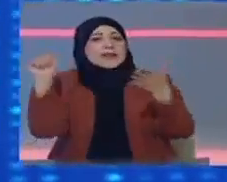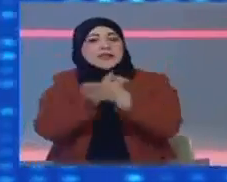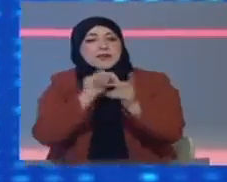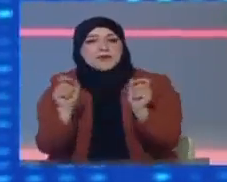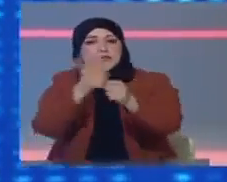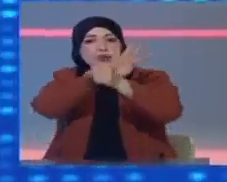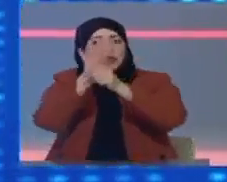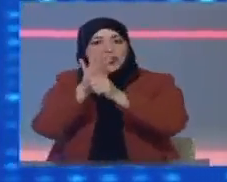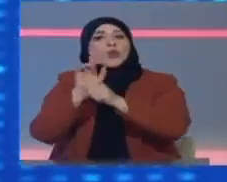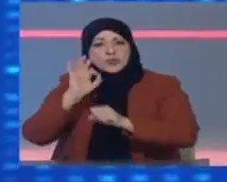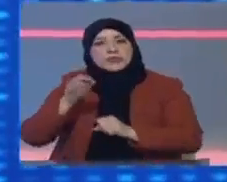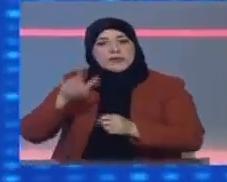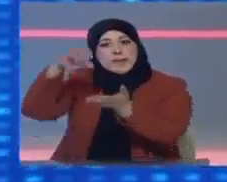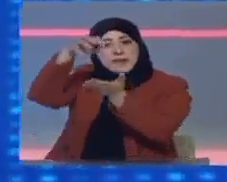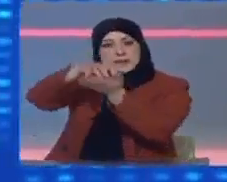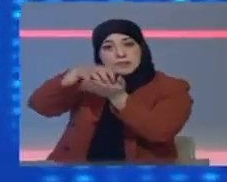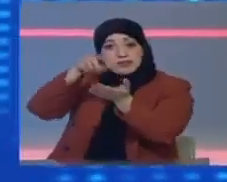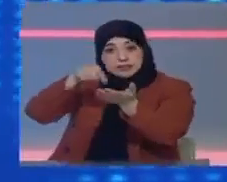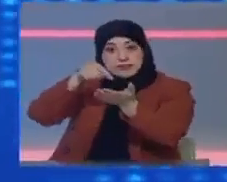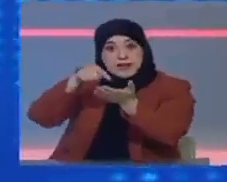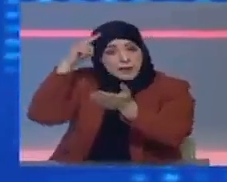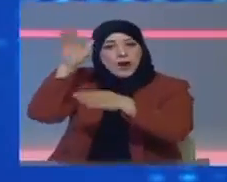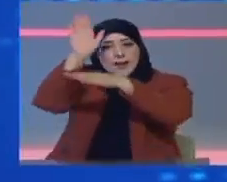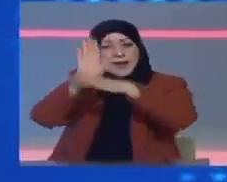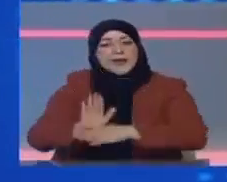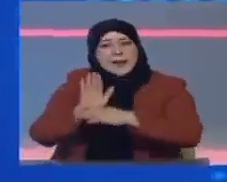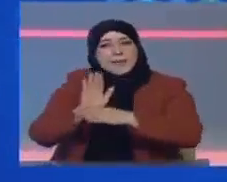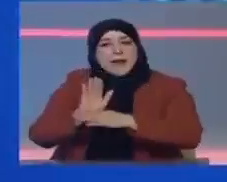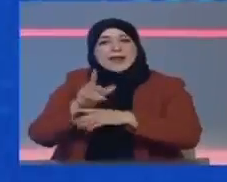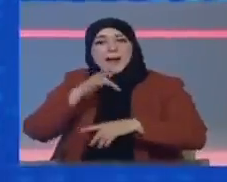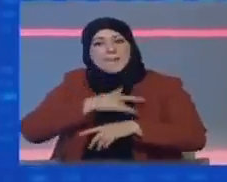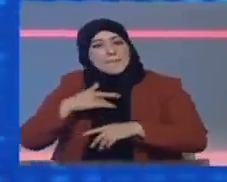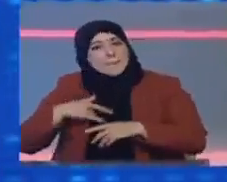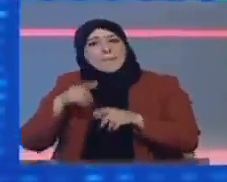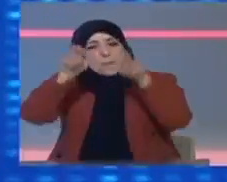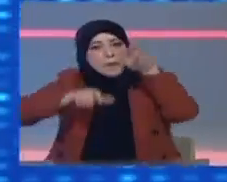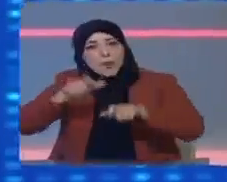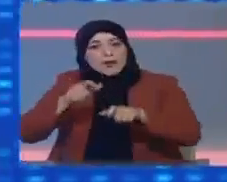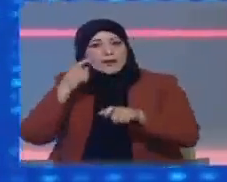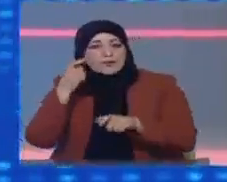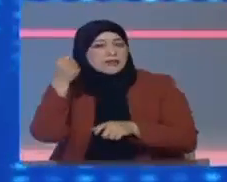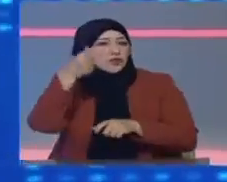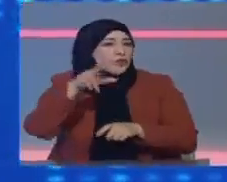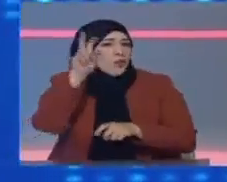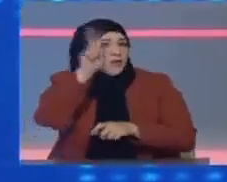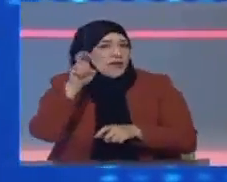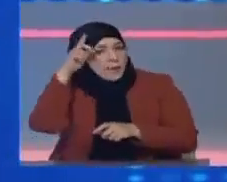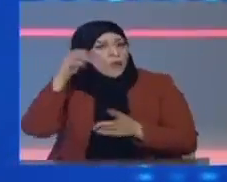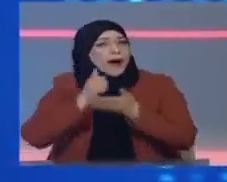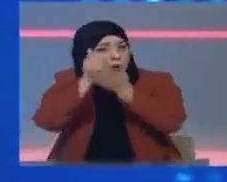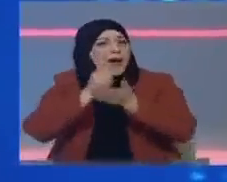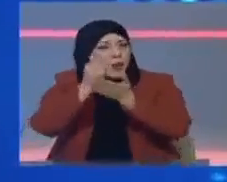المستجد تم التركيز خلايا للاحاطه بالمواطنين ووضع ارقام من خضر ا لتعزيز وسائل الاتصال بهم